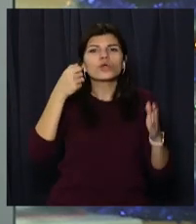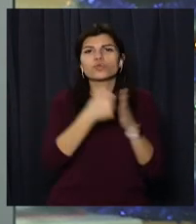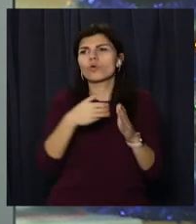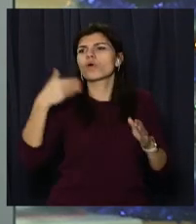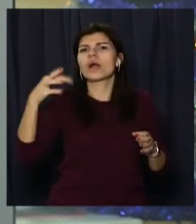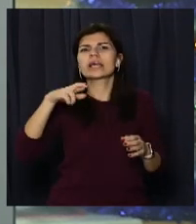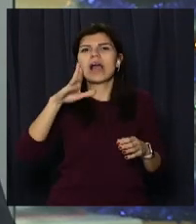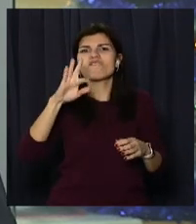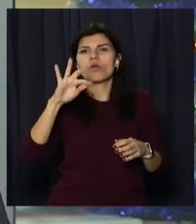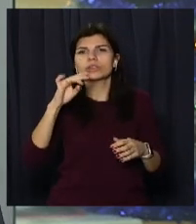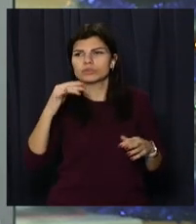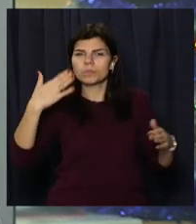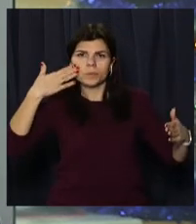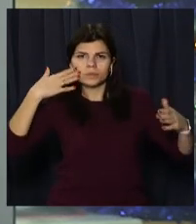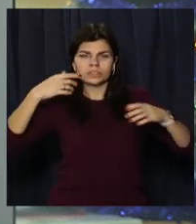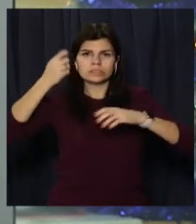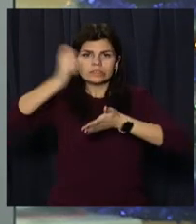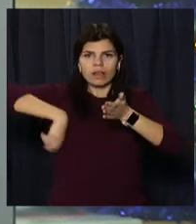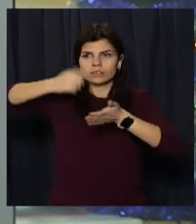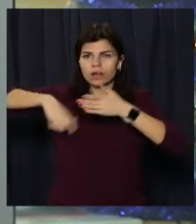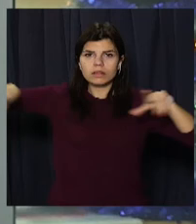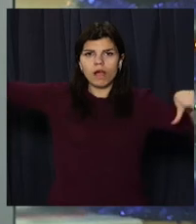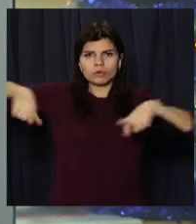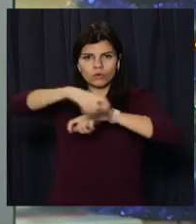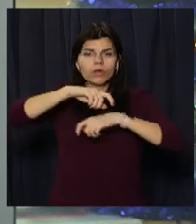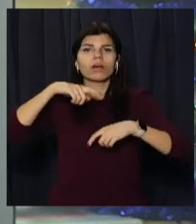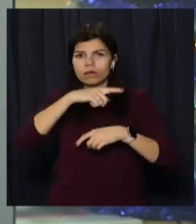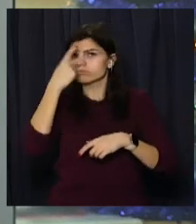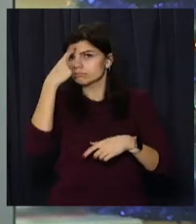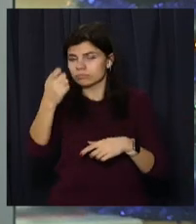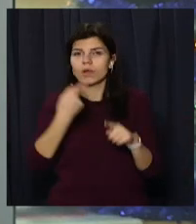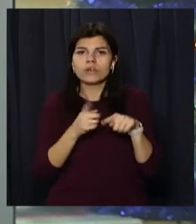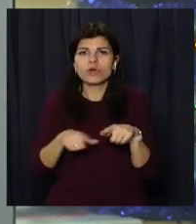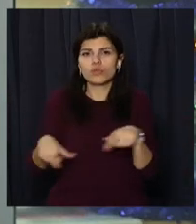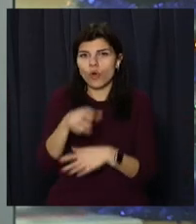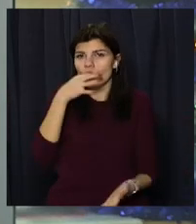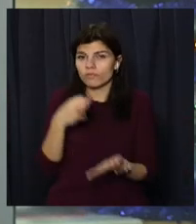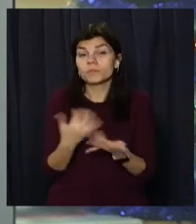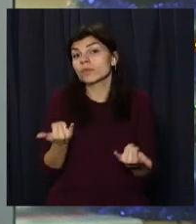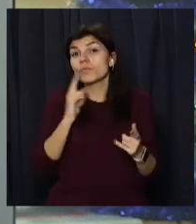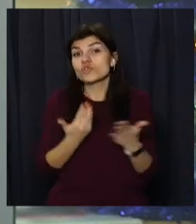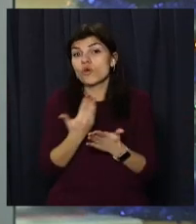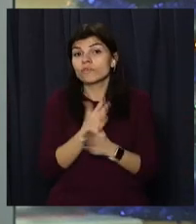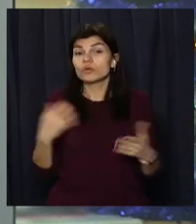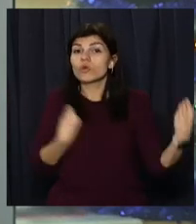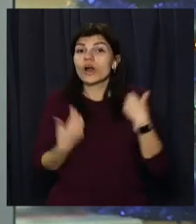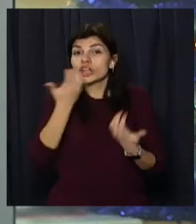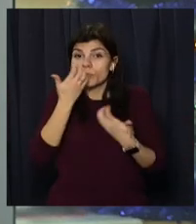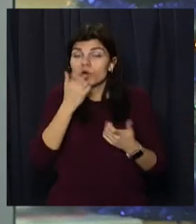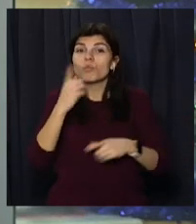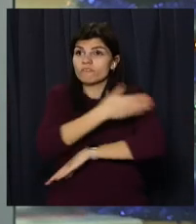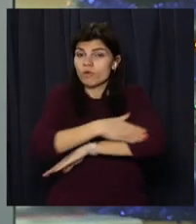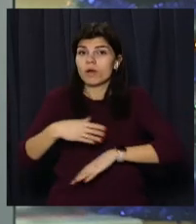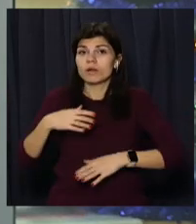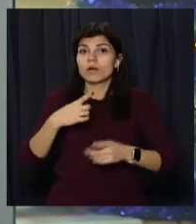проспекту Дмитра Яворницького. Про це повідомляють у департаменті транспорту міської ради. На цьому в мене все. Вдягайтесь тепліше, адже на